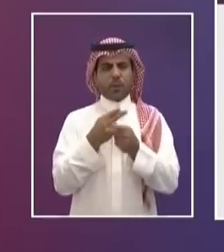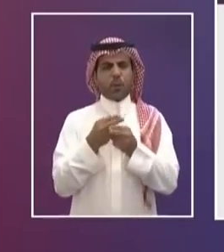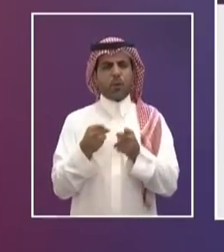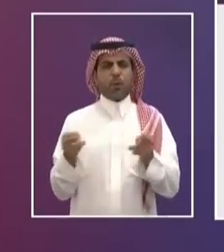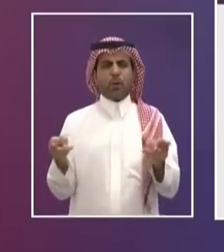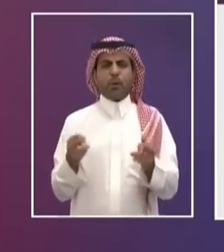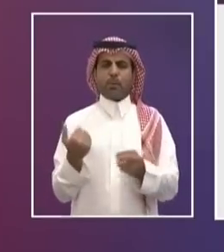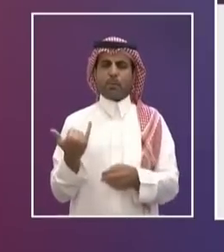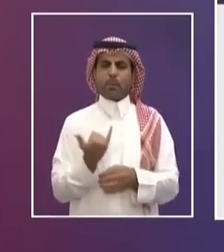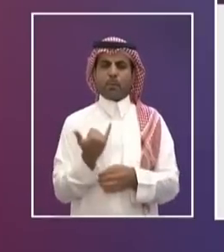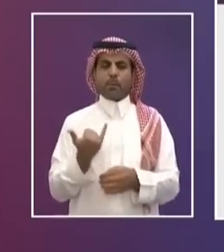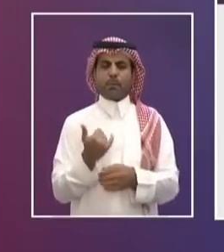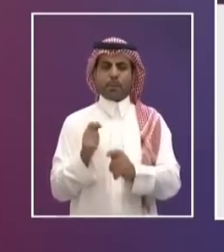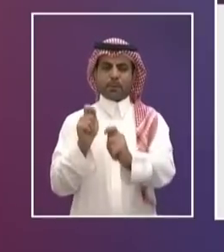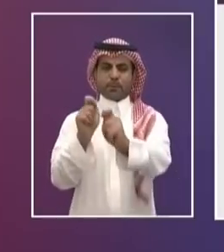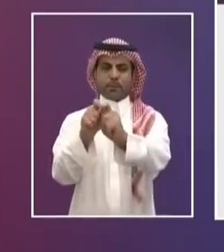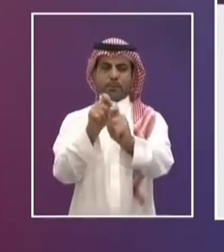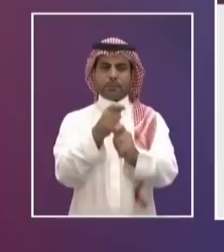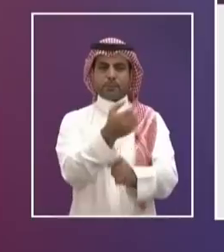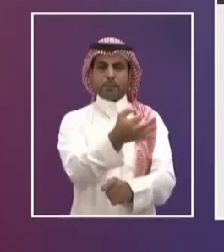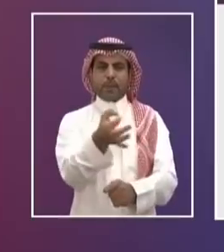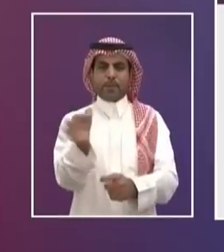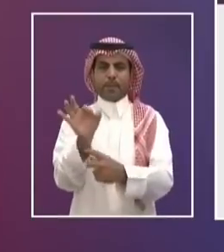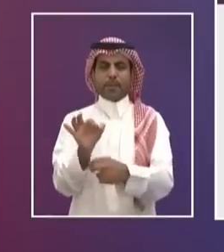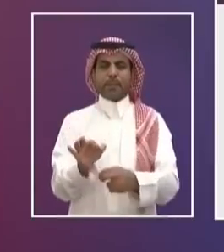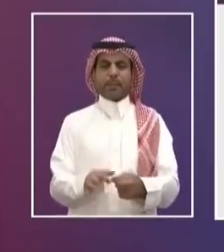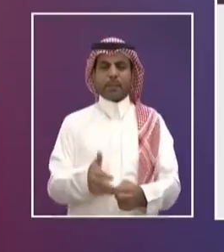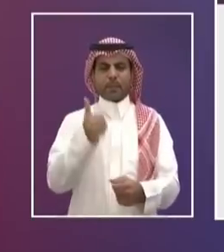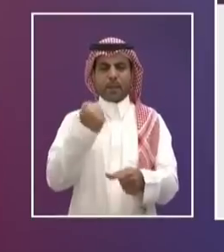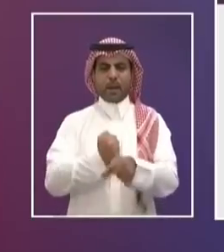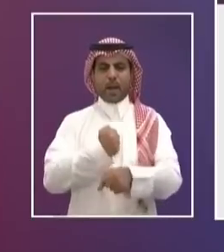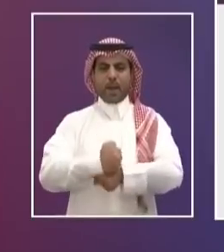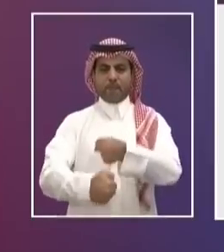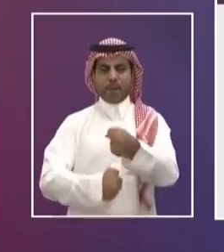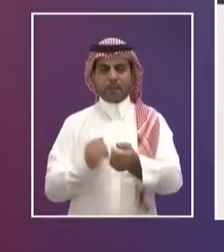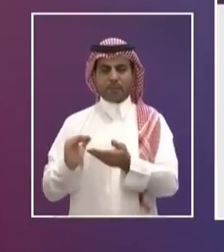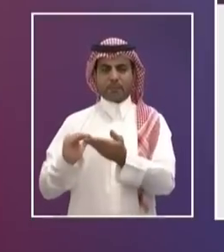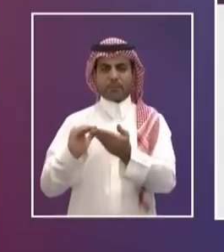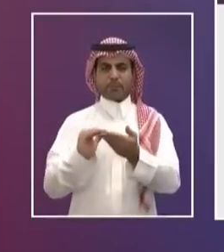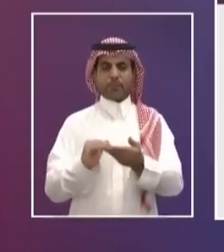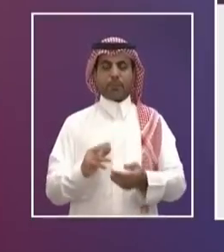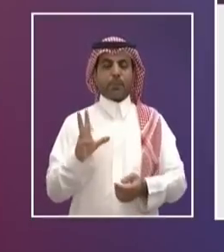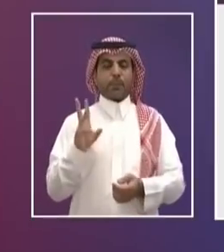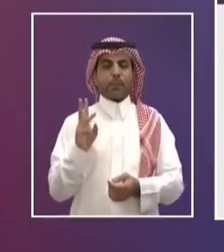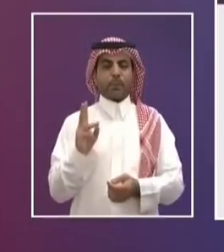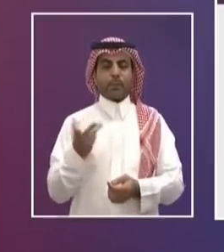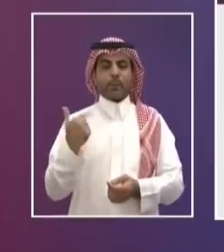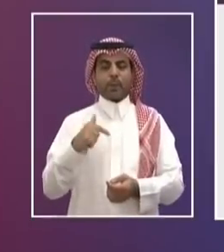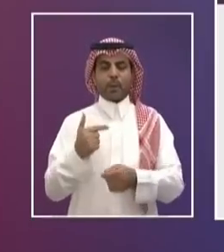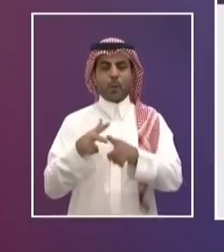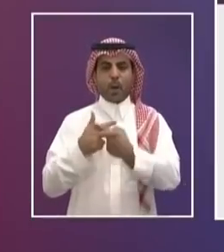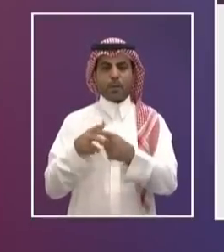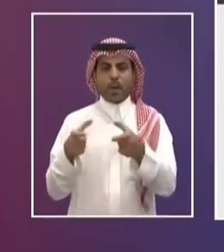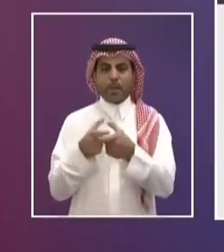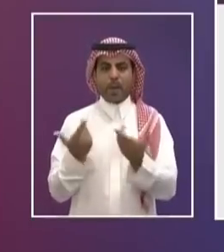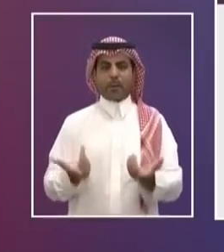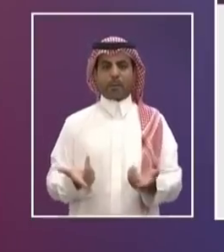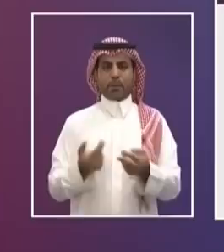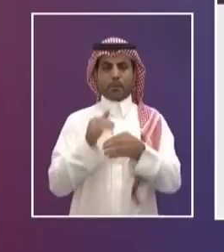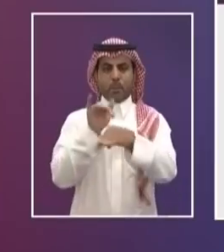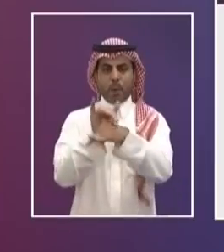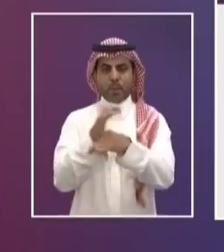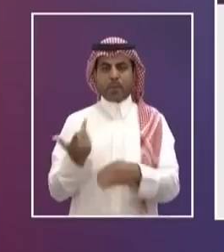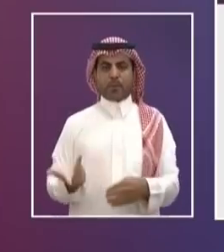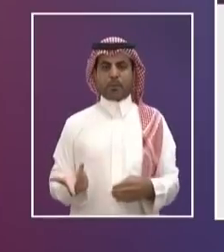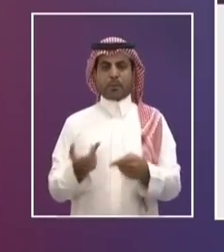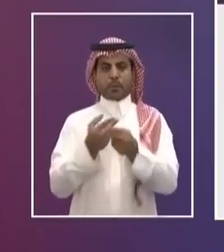هذه من الأمور التي ننصح الجميع بالعمل عليها وهناك الكثير من ورش العمل والمحاضرات التي